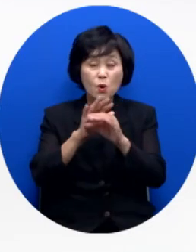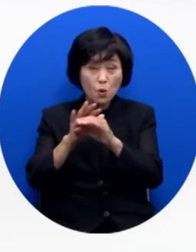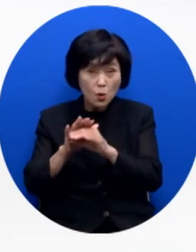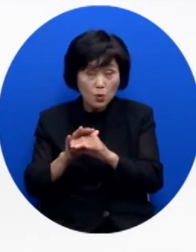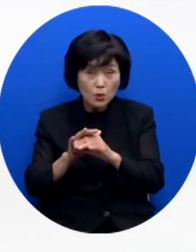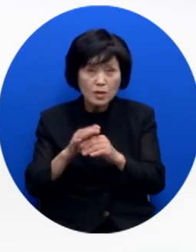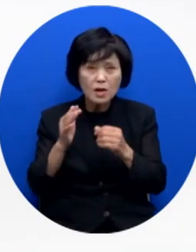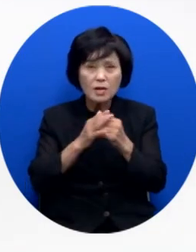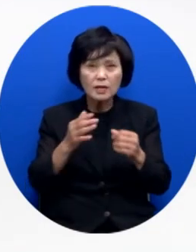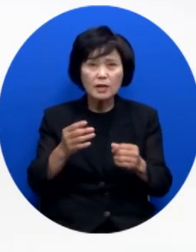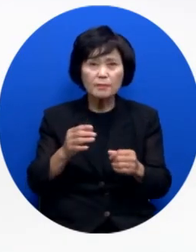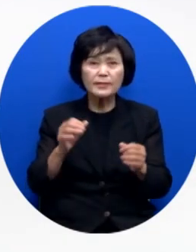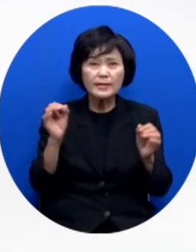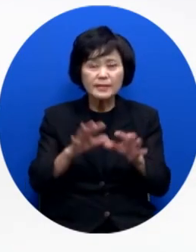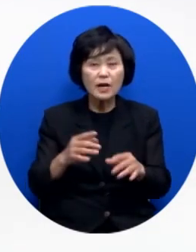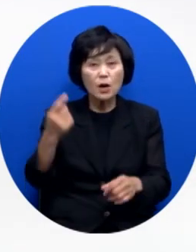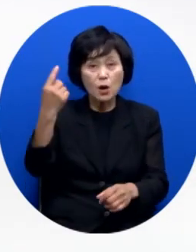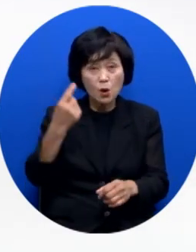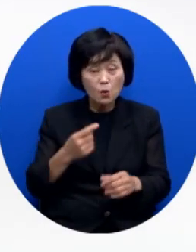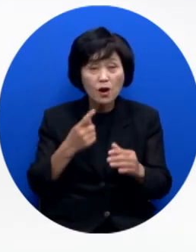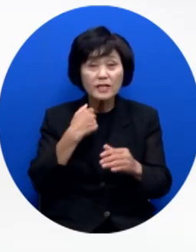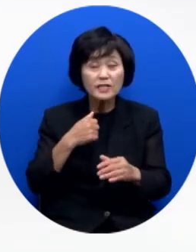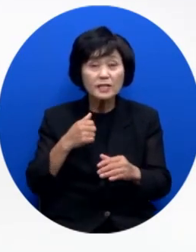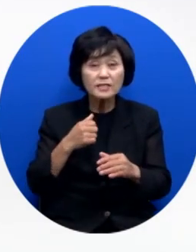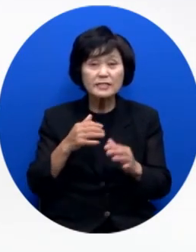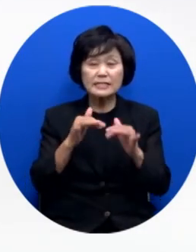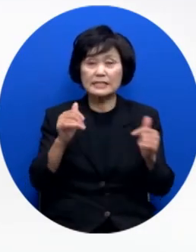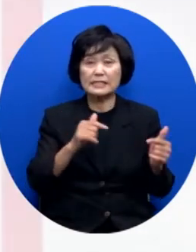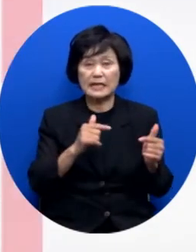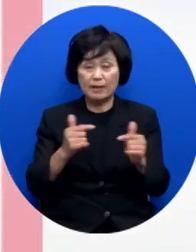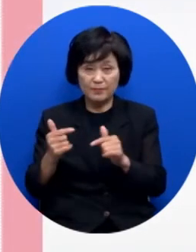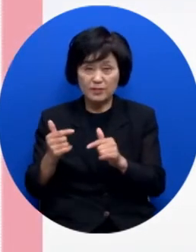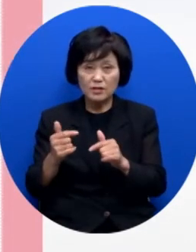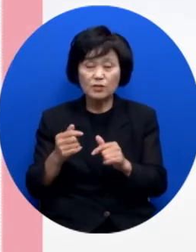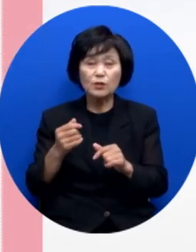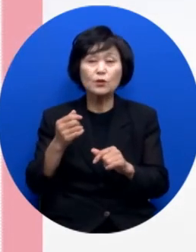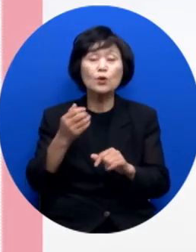귀국했던 내국인 인구가 다시 유출되고 외국인 인구도